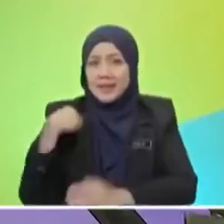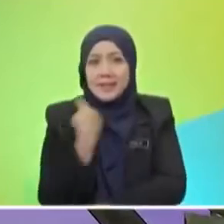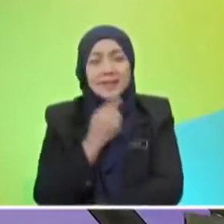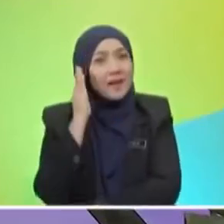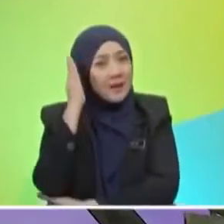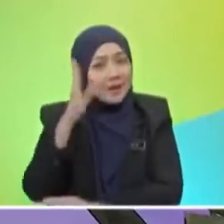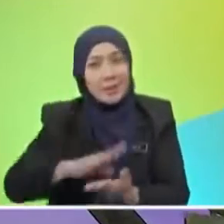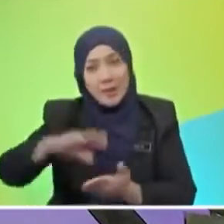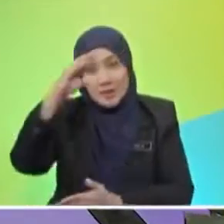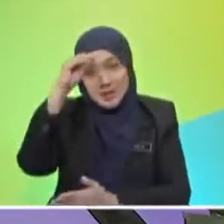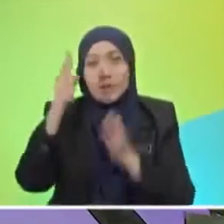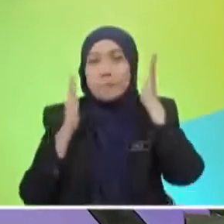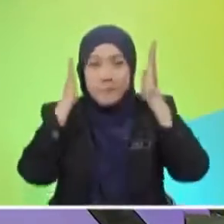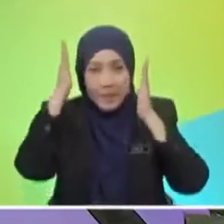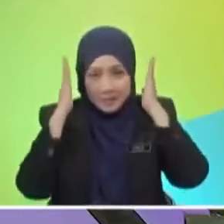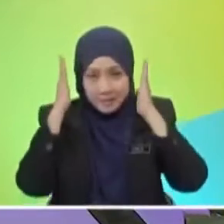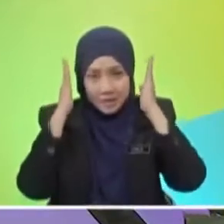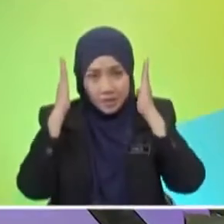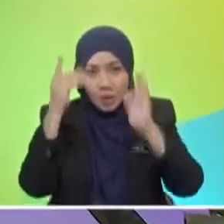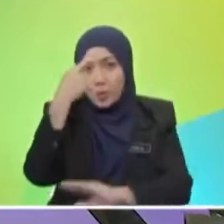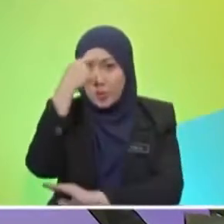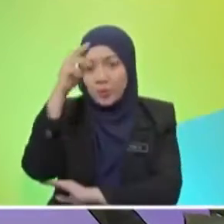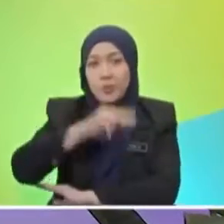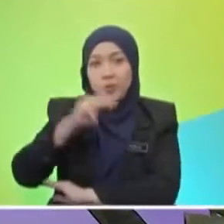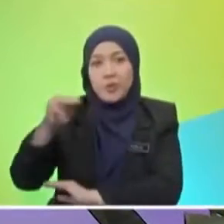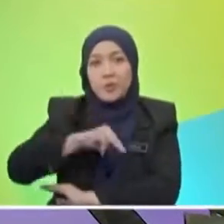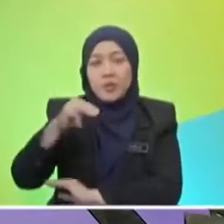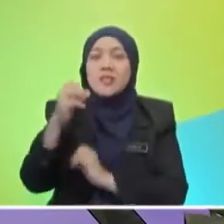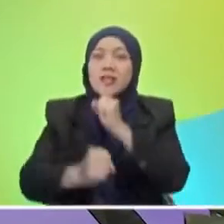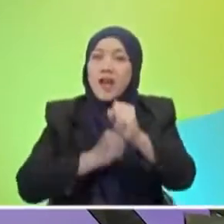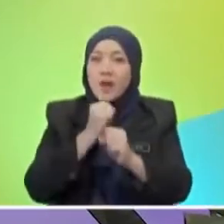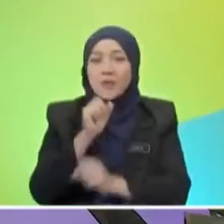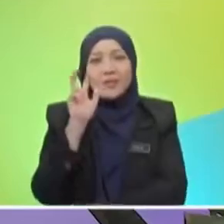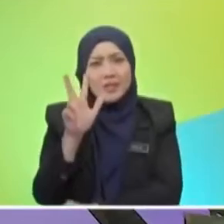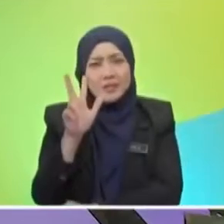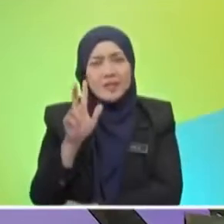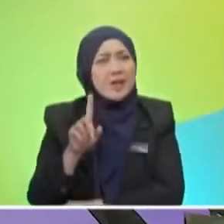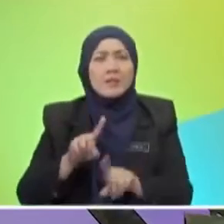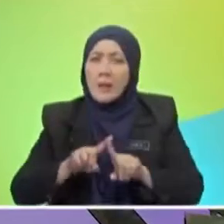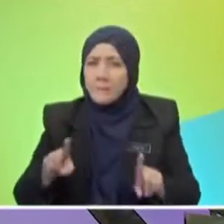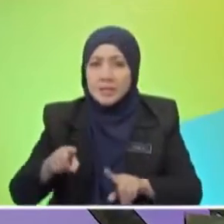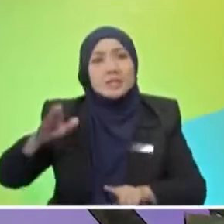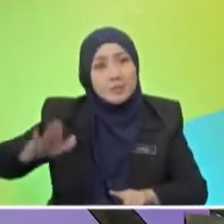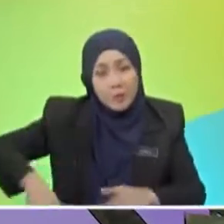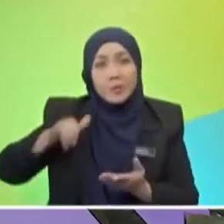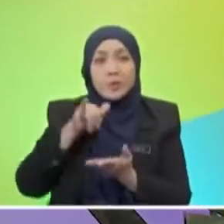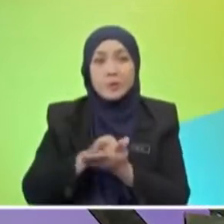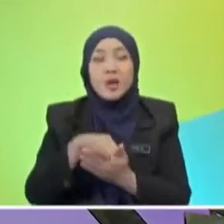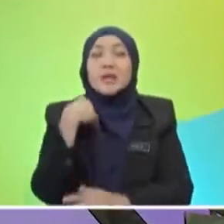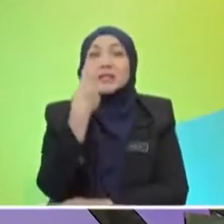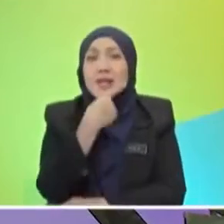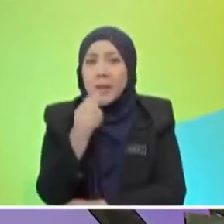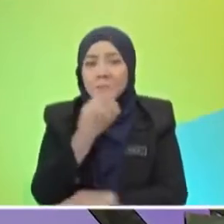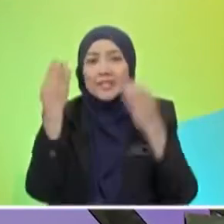mata pelajaran Bahasa Melayu untuk murid-murid tahun 3. Tapi sebelum itu, siapa cikgu